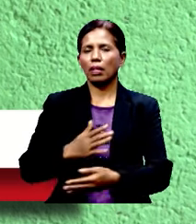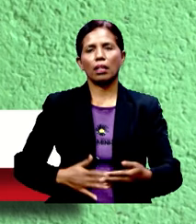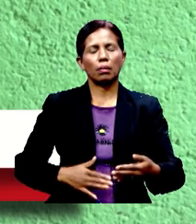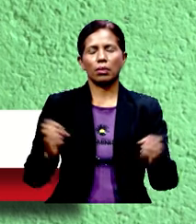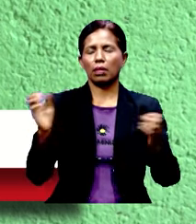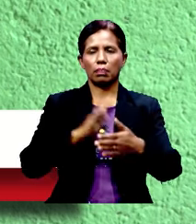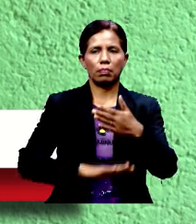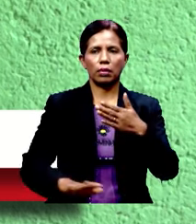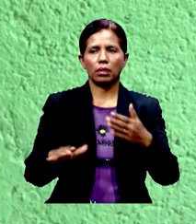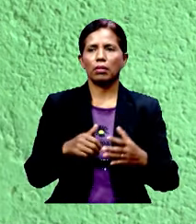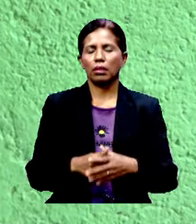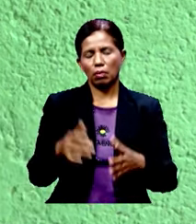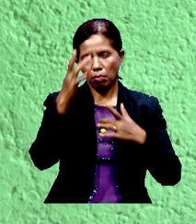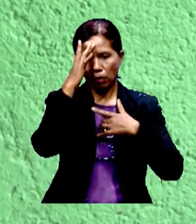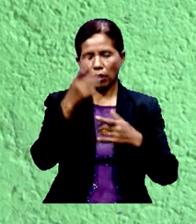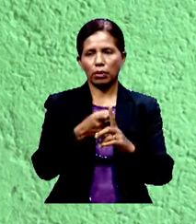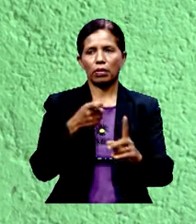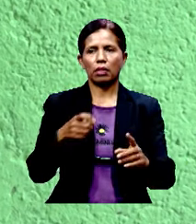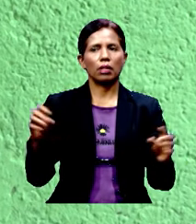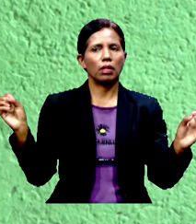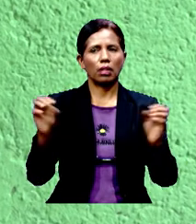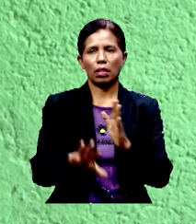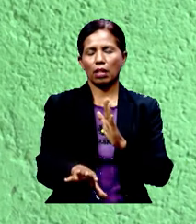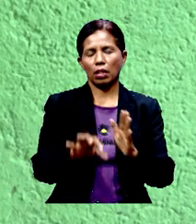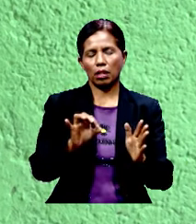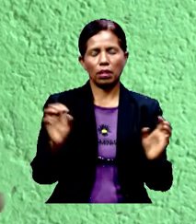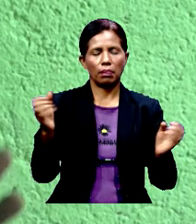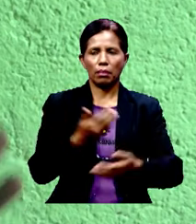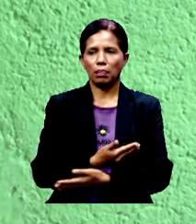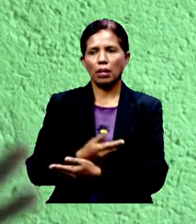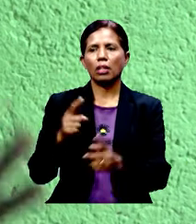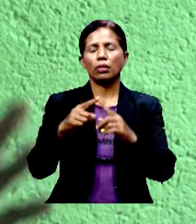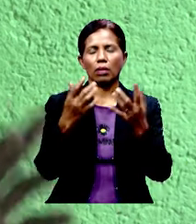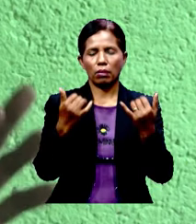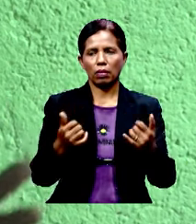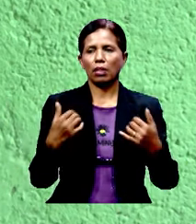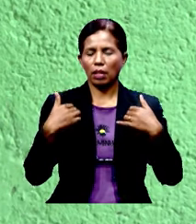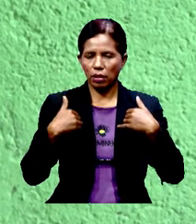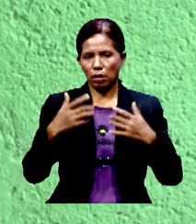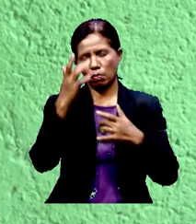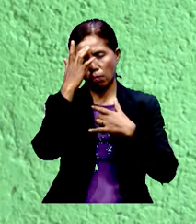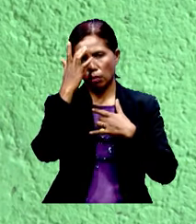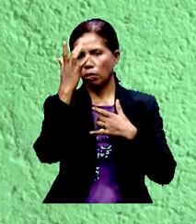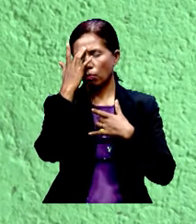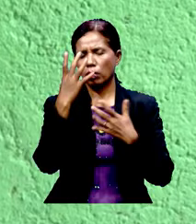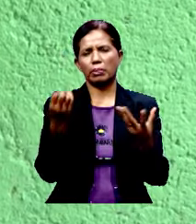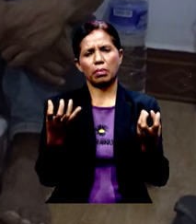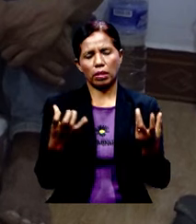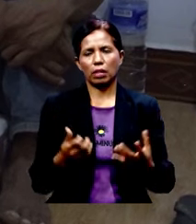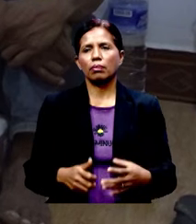Nemak infeksi husin emang ya lah hetan lapar itu hati aku rasa ini hetan moras dan nemak lapar.